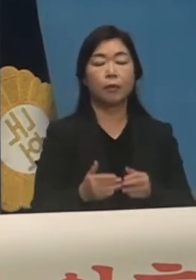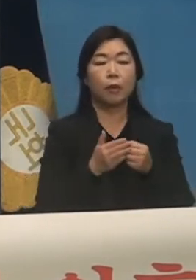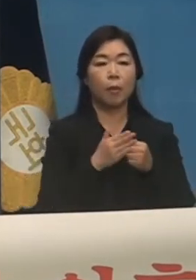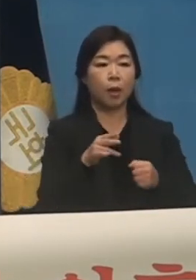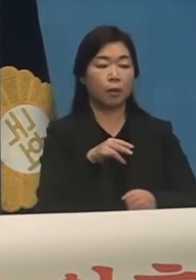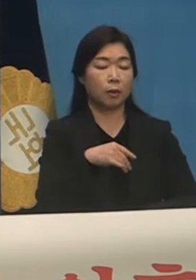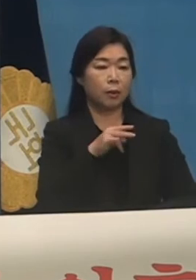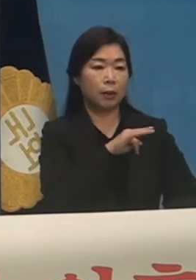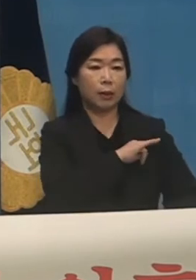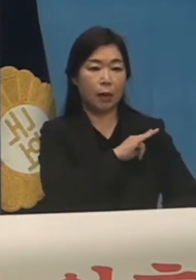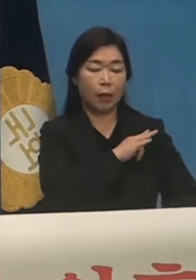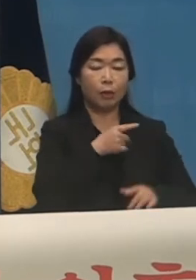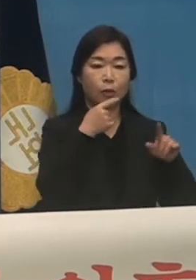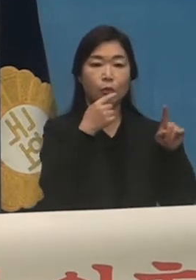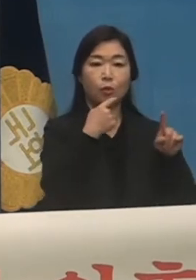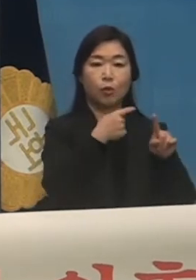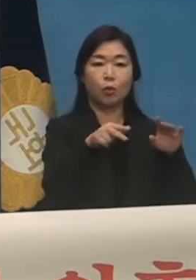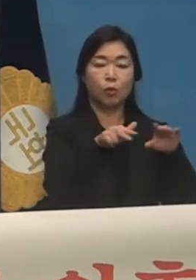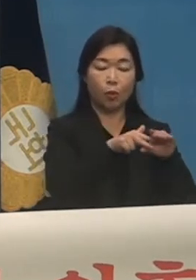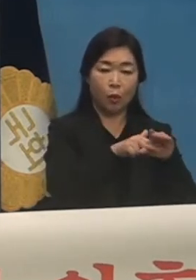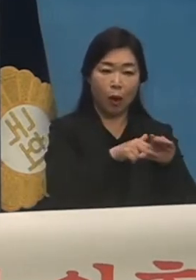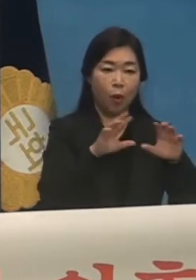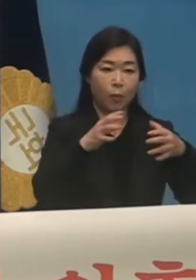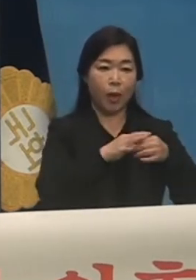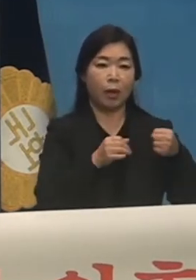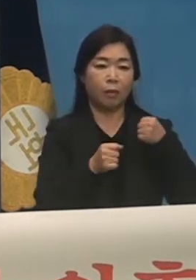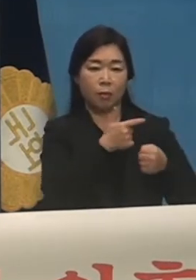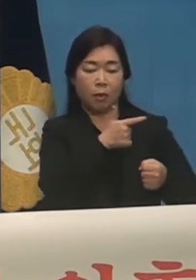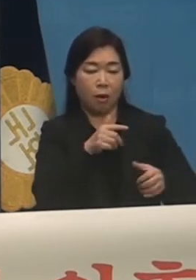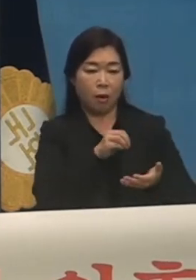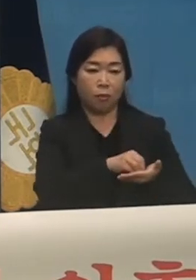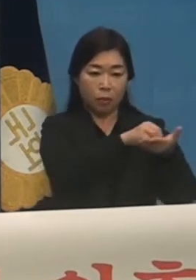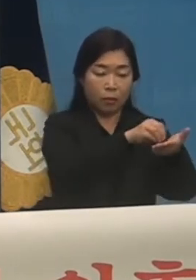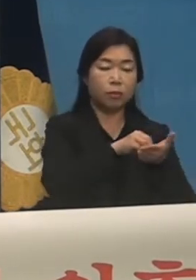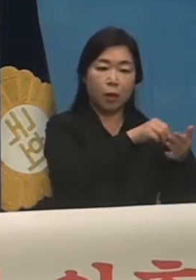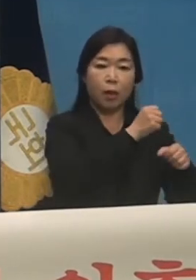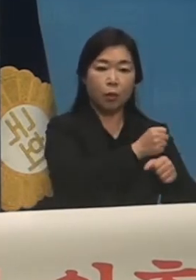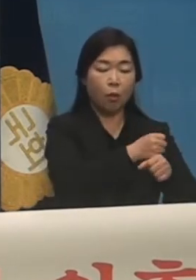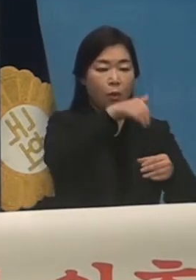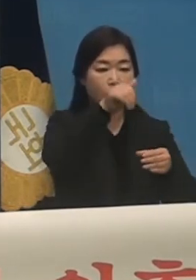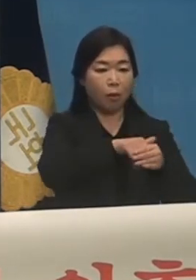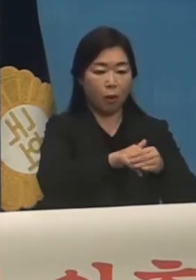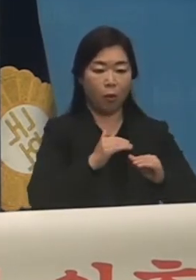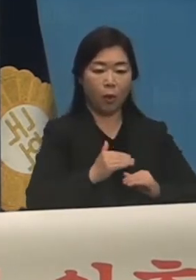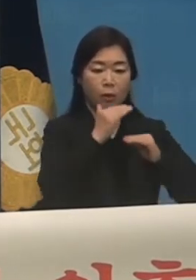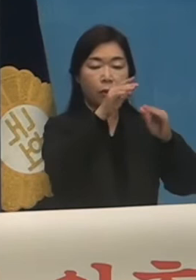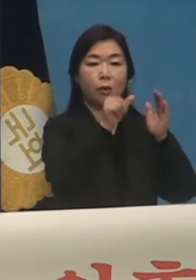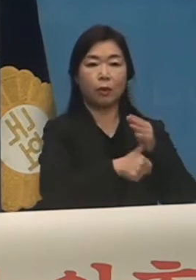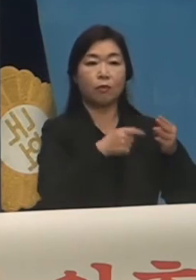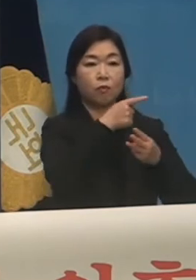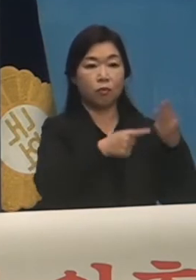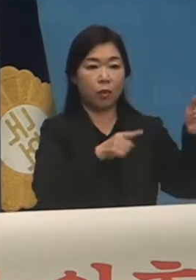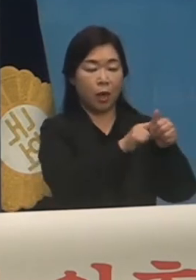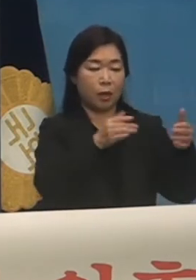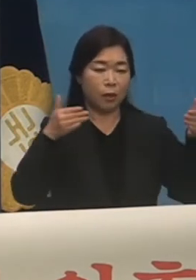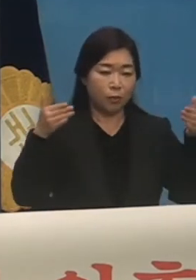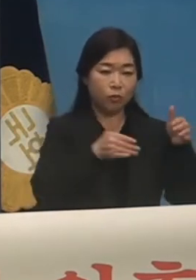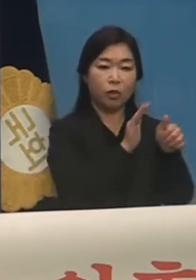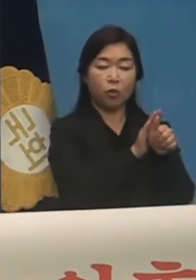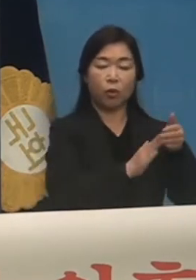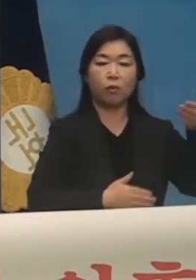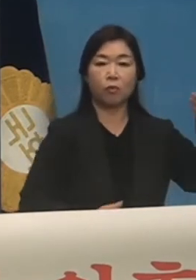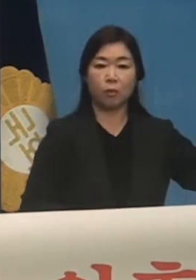사이비 종교 집단이 최근 국민의힘에 대거 입당하여 경선 과정에서 윤석열 씨를 집중